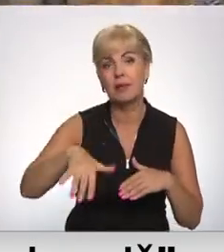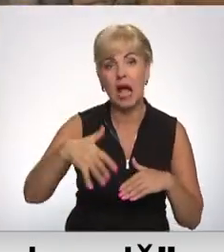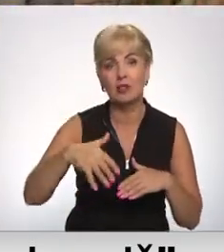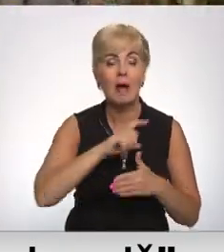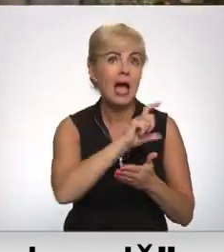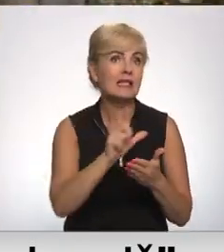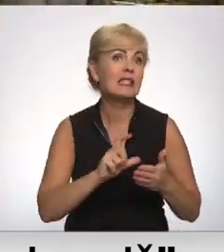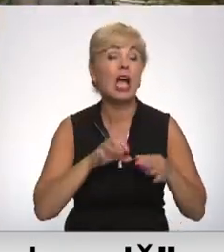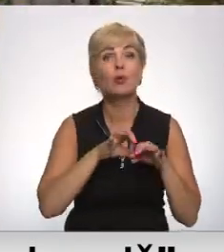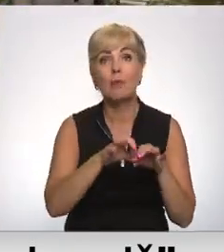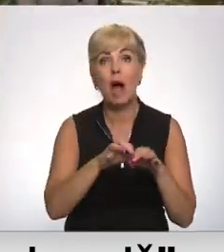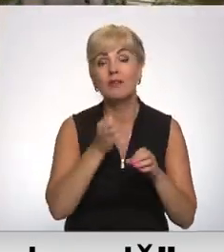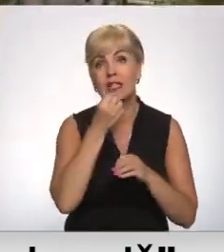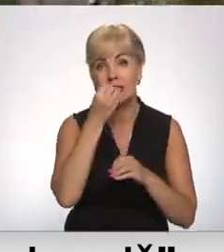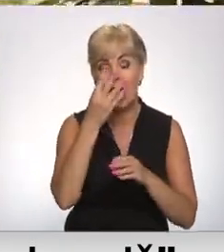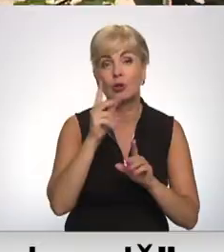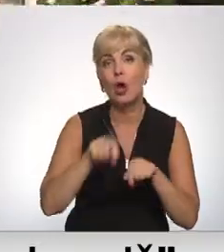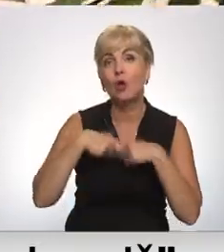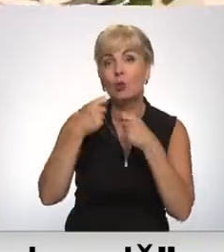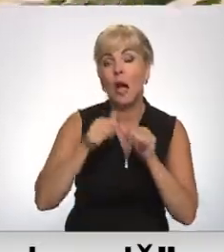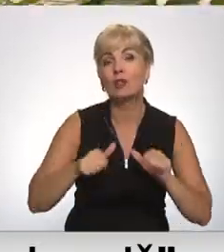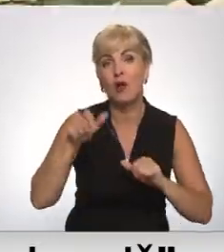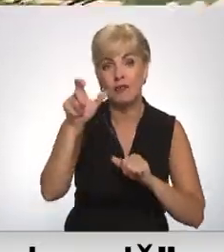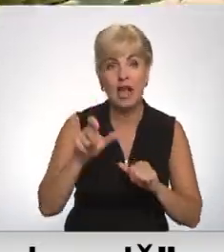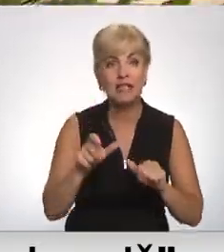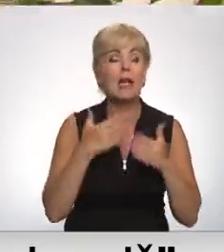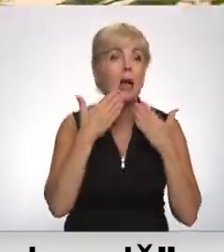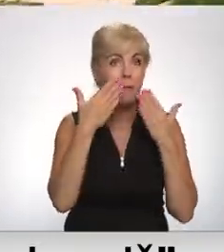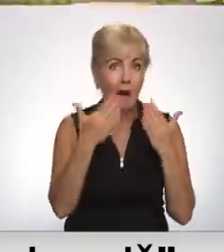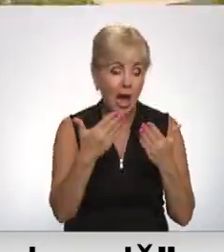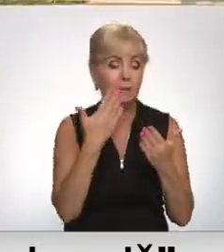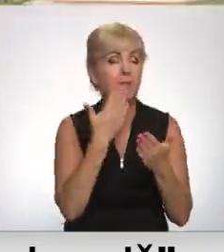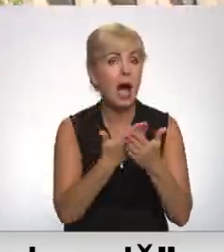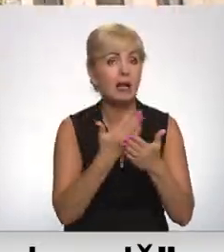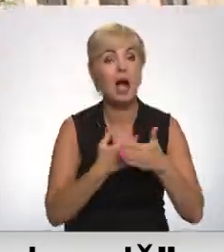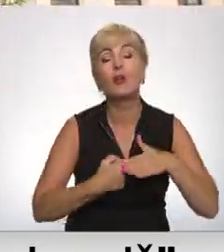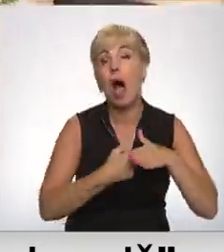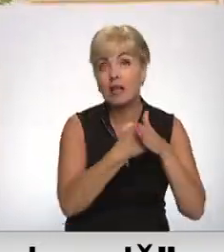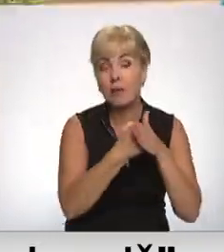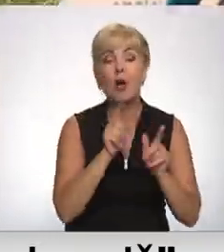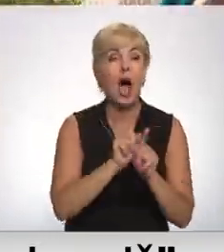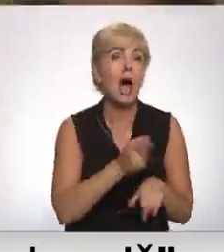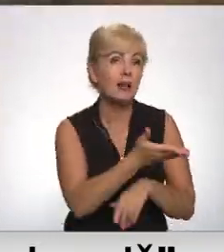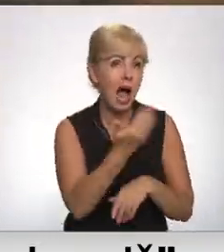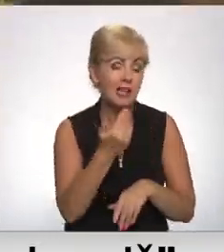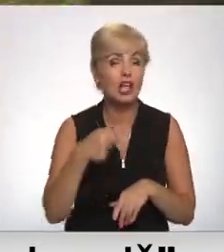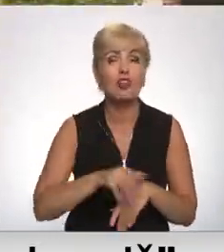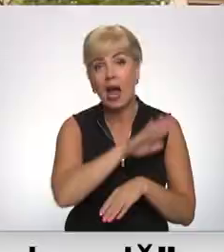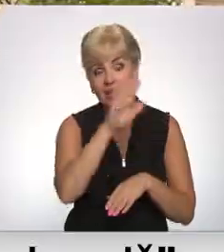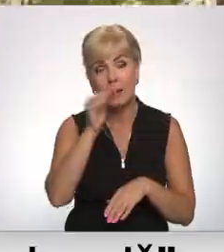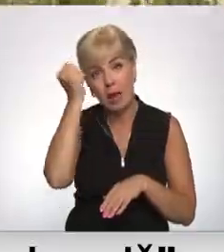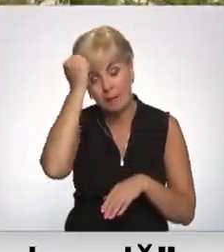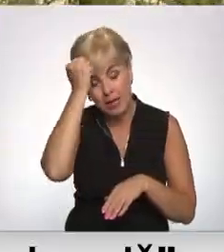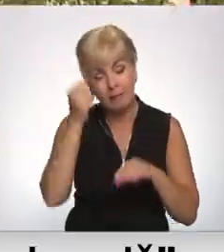dziesmu pavadībā ziedus nodod vēstniekam, kurš pateicās par izrādīto atbalstu, kā arī aicināja šajā dienā